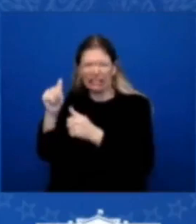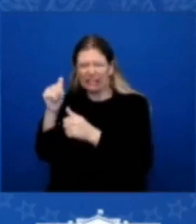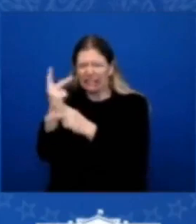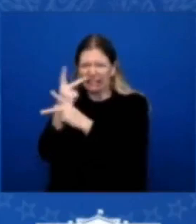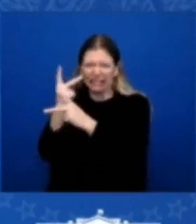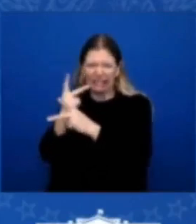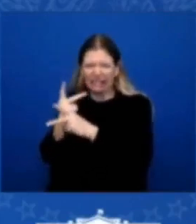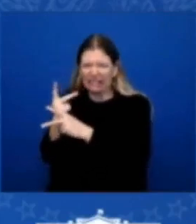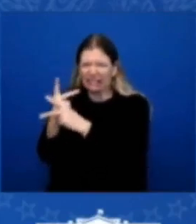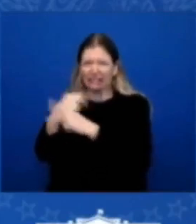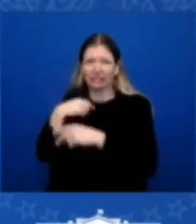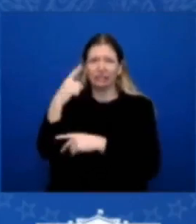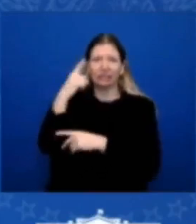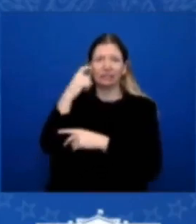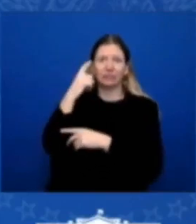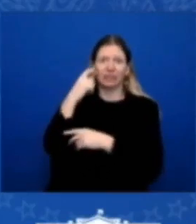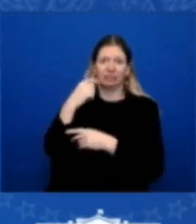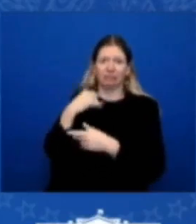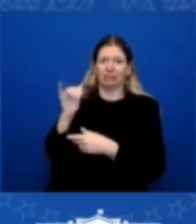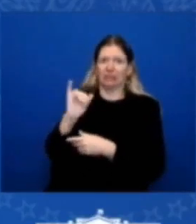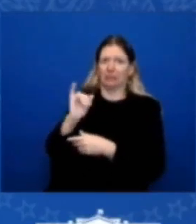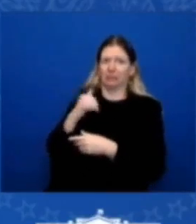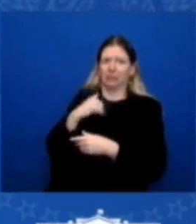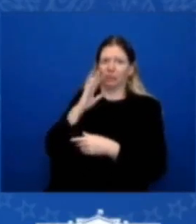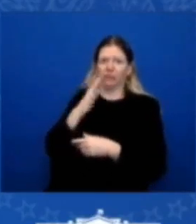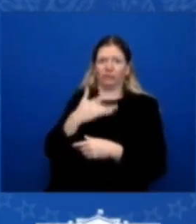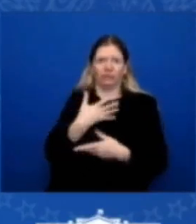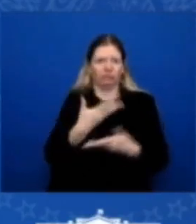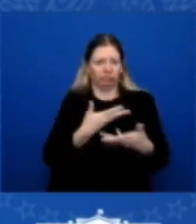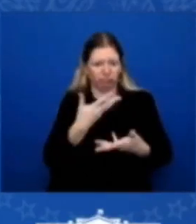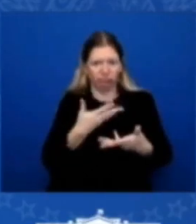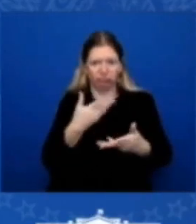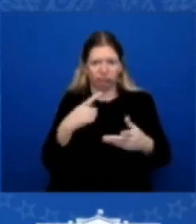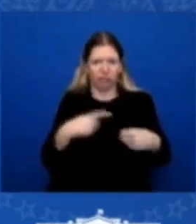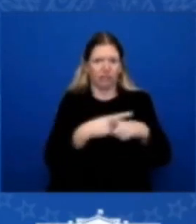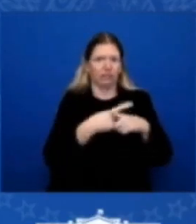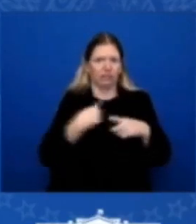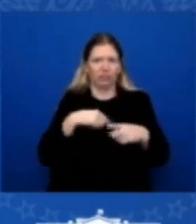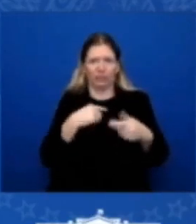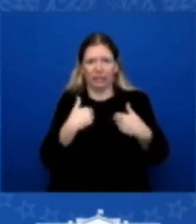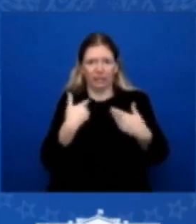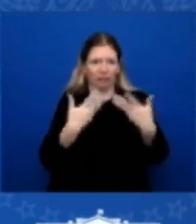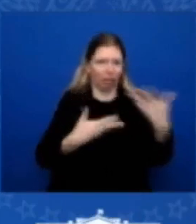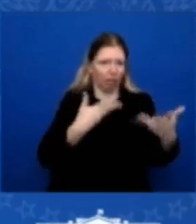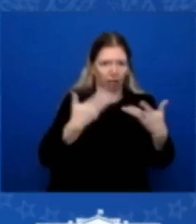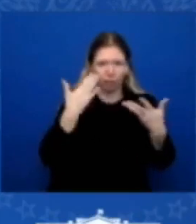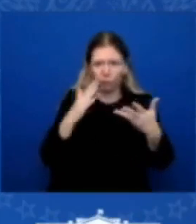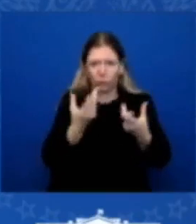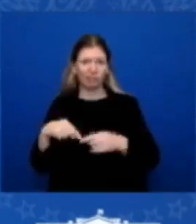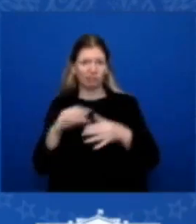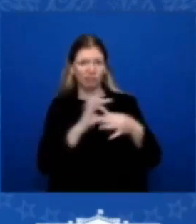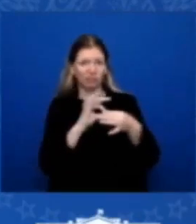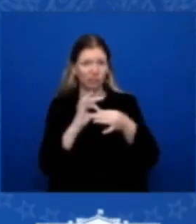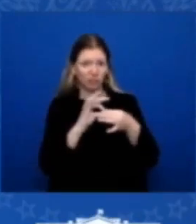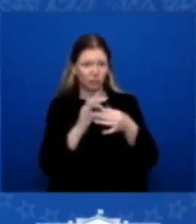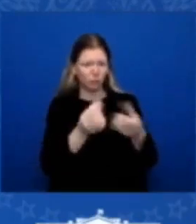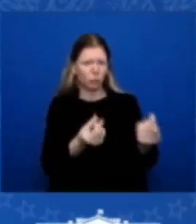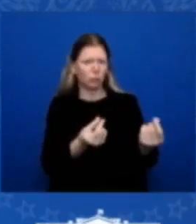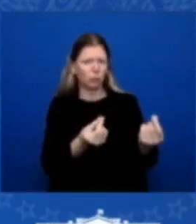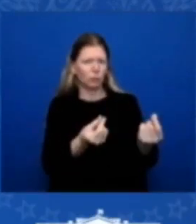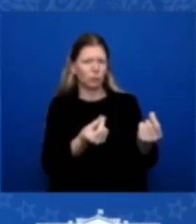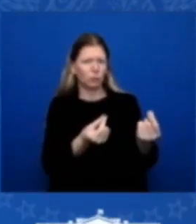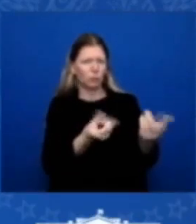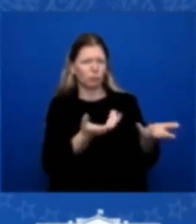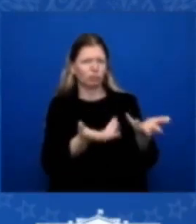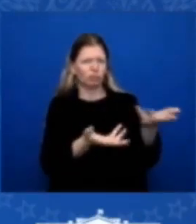mutabık kaldıklarını vurguladı. Yeni ortaklık sayesinde Amerika ile Vietnam arasındaki ilişkilerin ekonomik, ticari ve